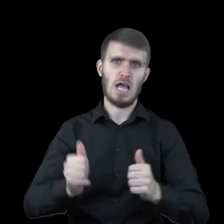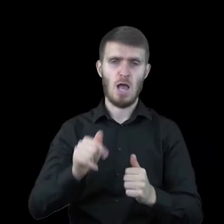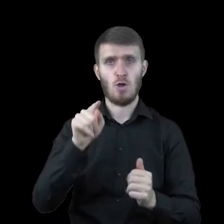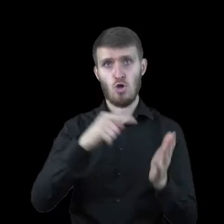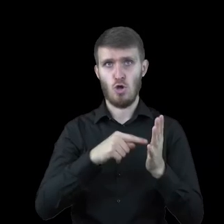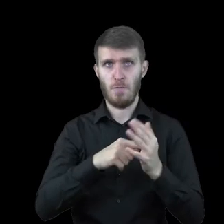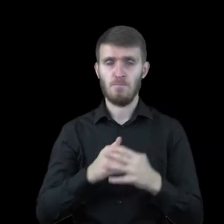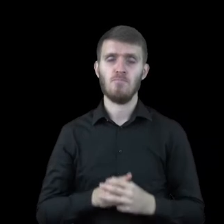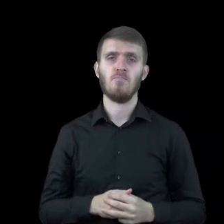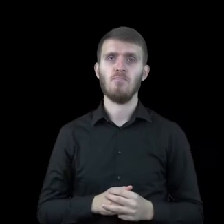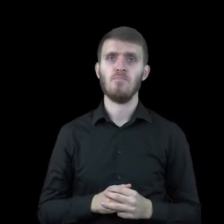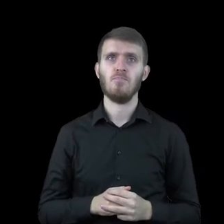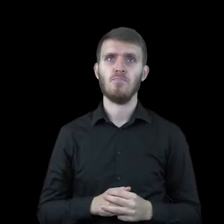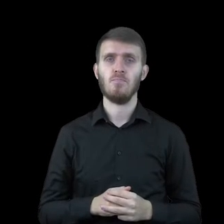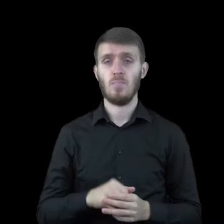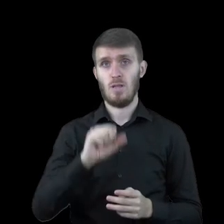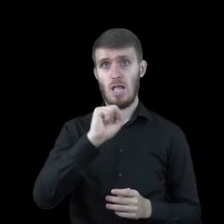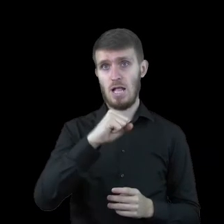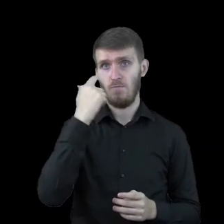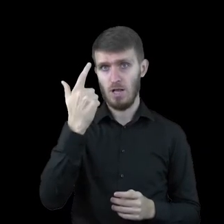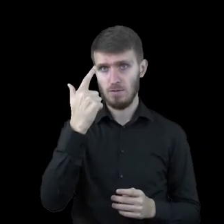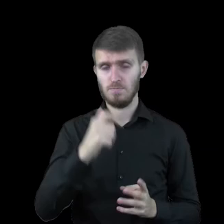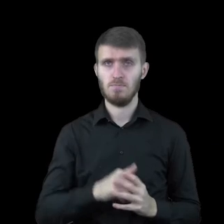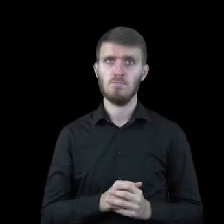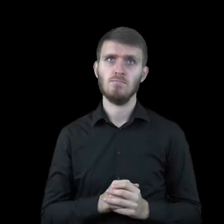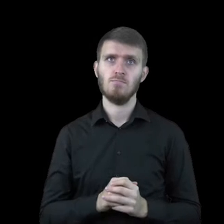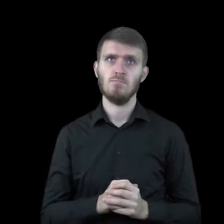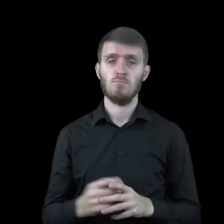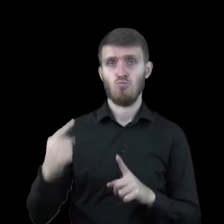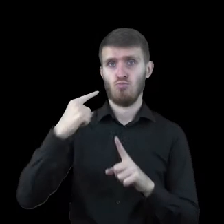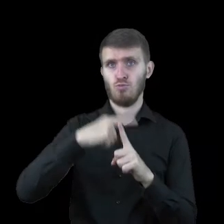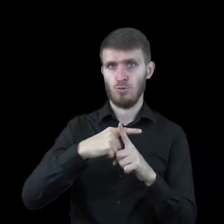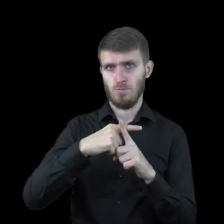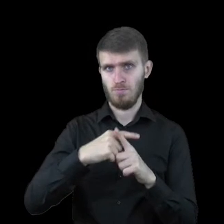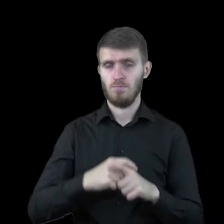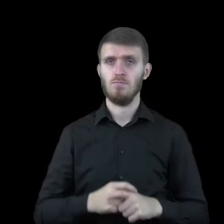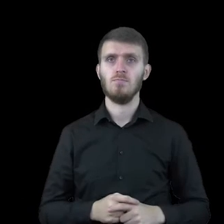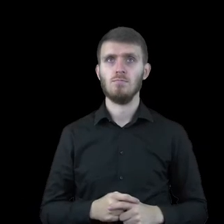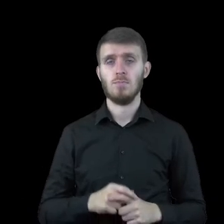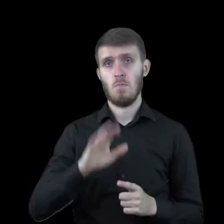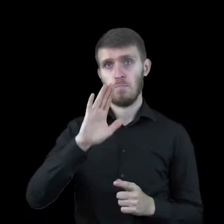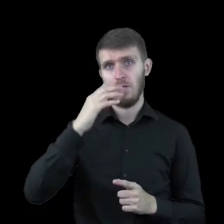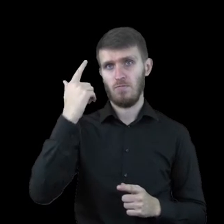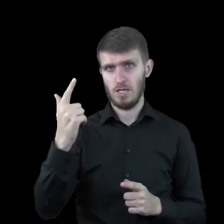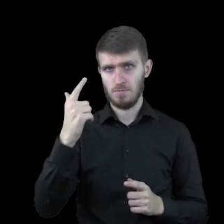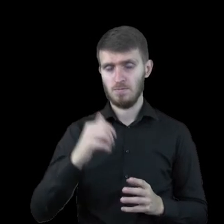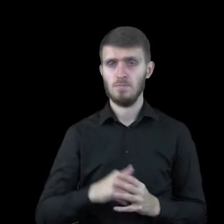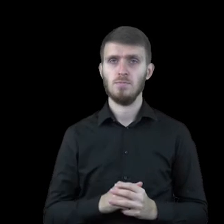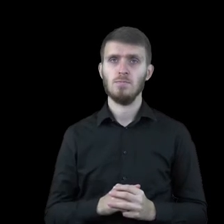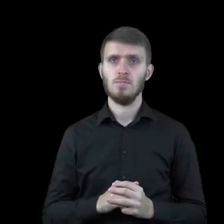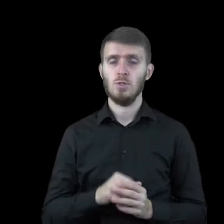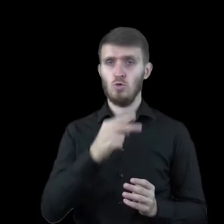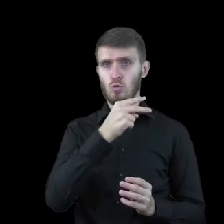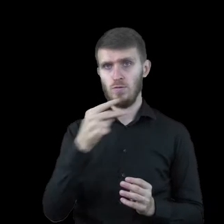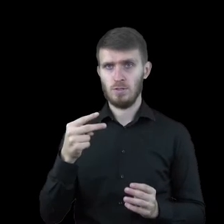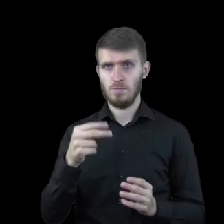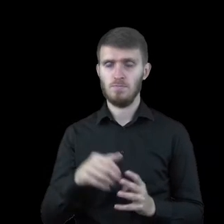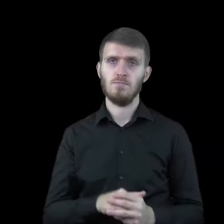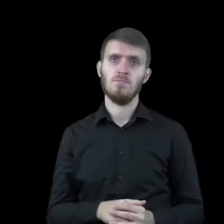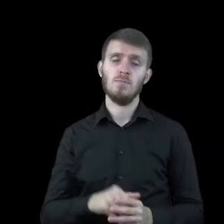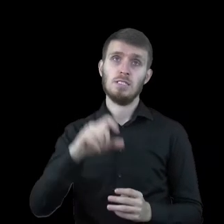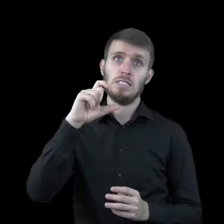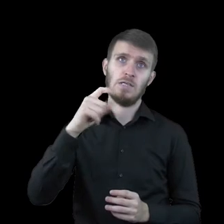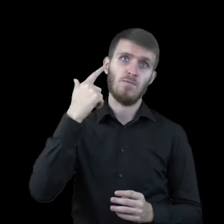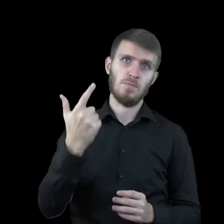że wtedy i tylko wtedy, gdy trójkąt jest prostokątny, to zachodzi coś takiego. A kwadrat dodać B